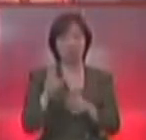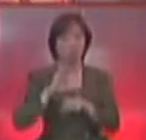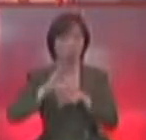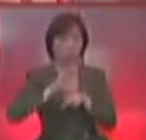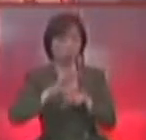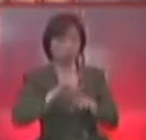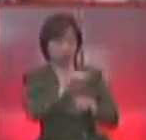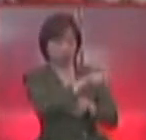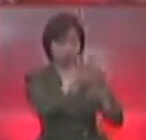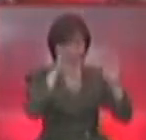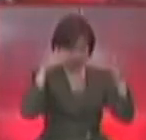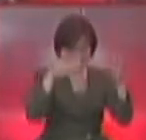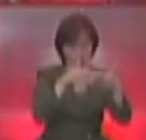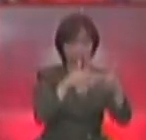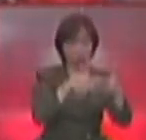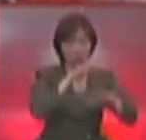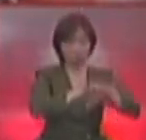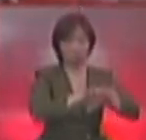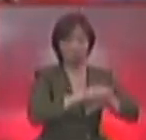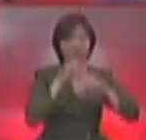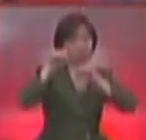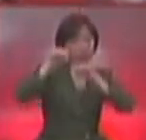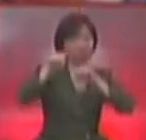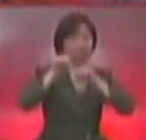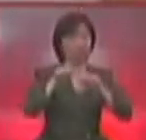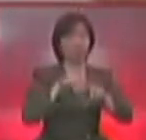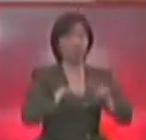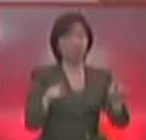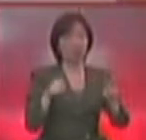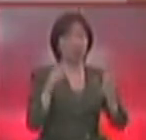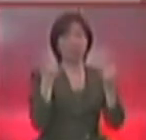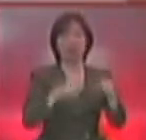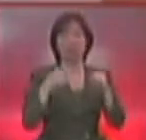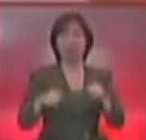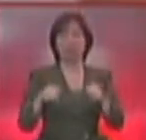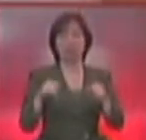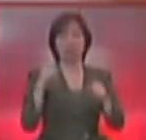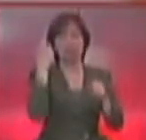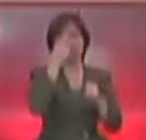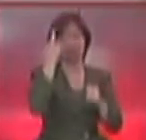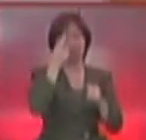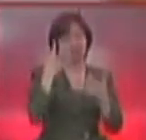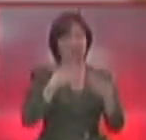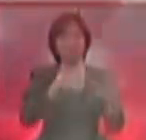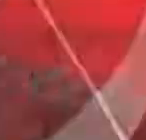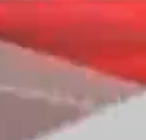na focus ang manok nila sa laban sa kabila ng mga issue sa politika.